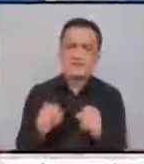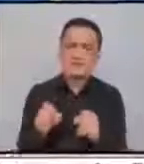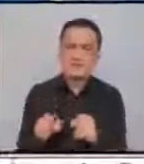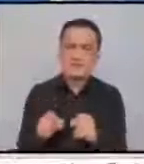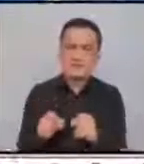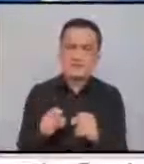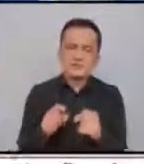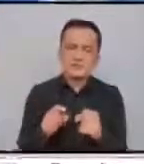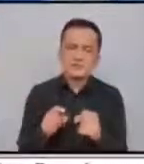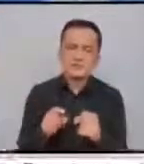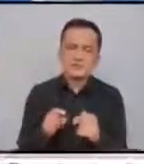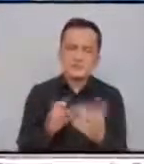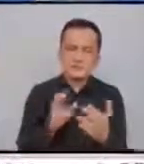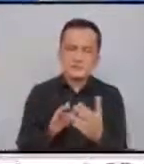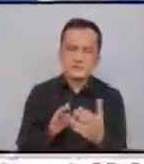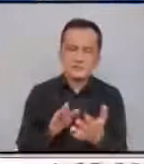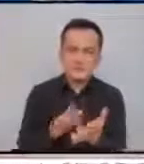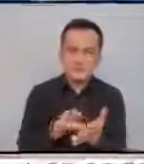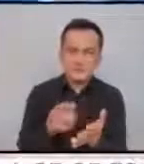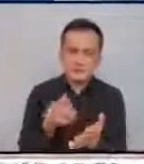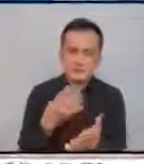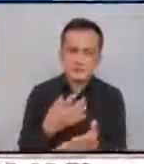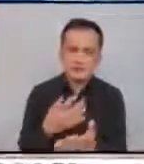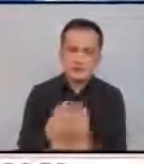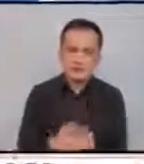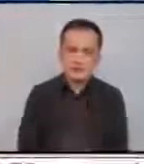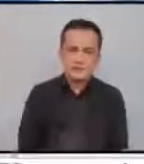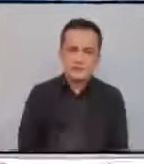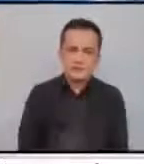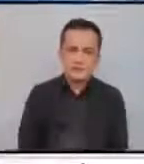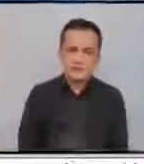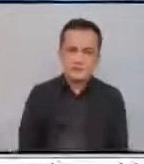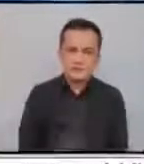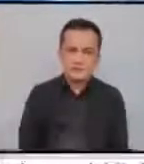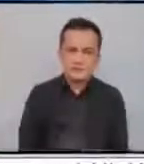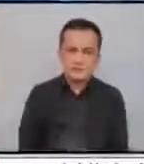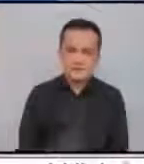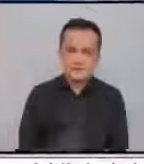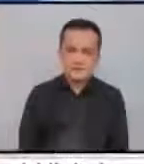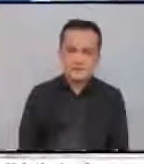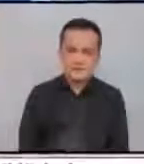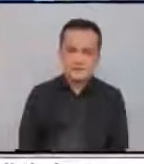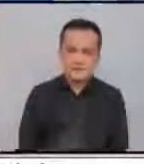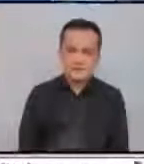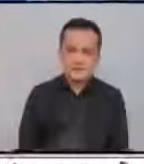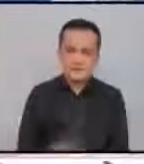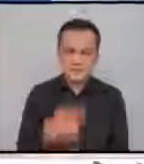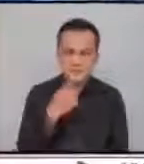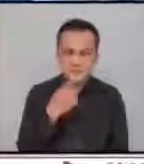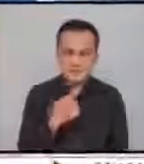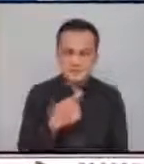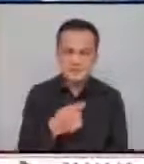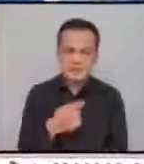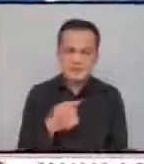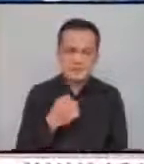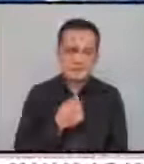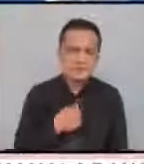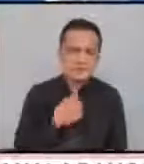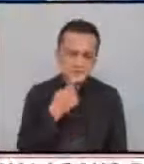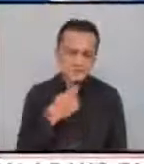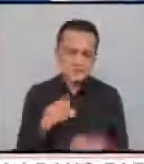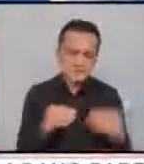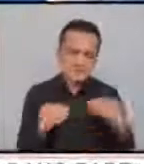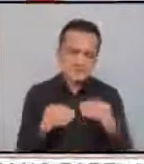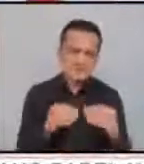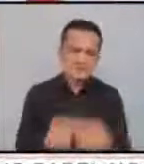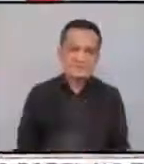with medicines and kumburus. Bakit po tayo nagpo-quiz? Ayan, sorry, hindi na makagawa kasi good for one vessel lang.